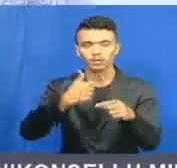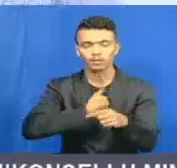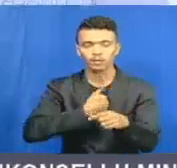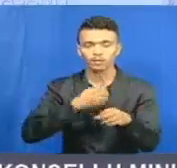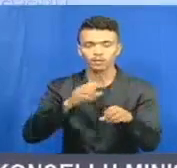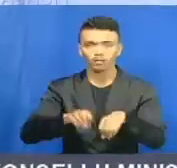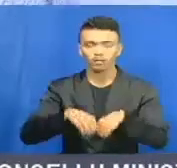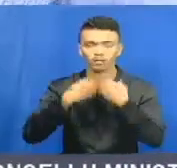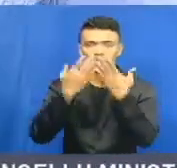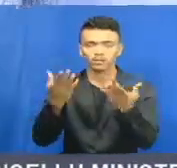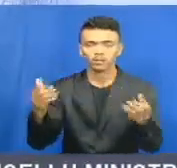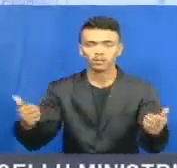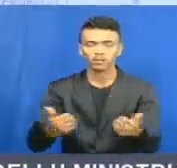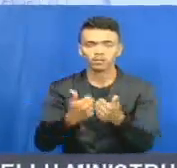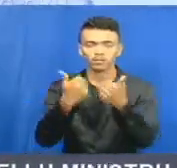atu kompete iha